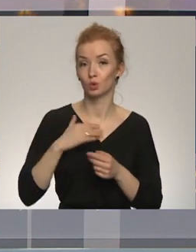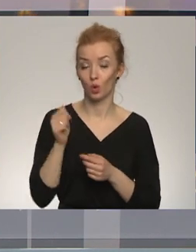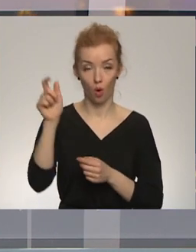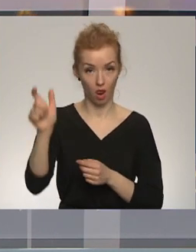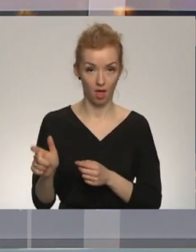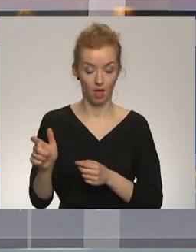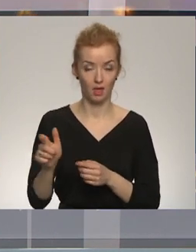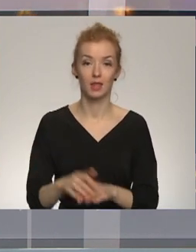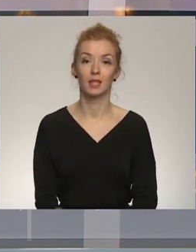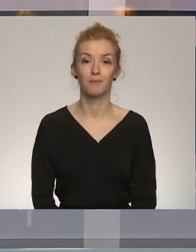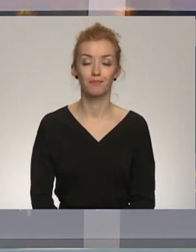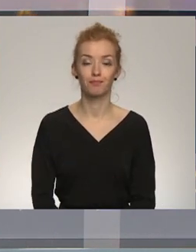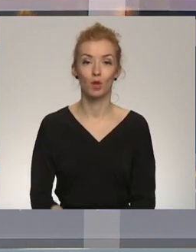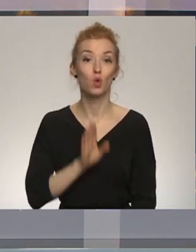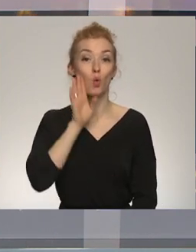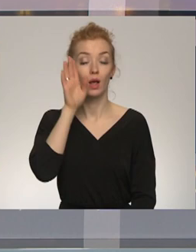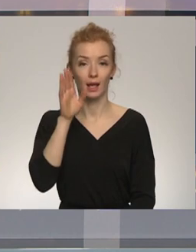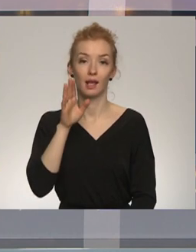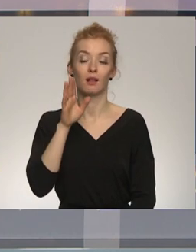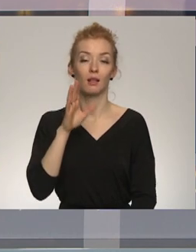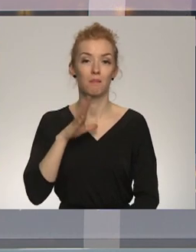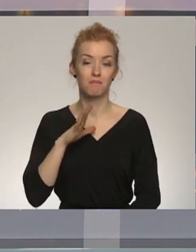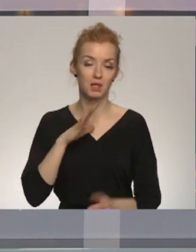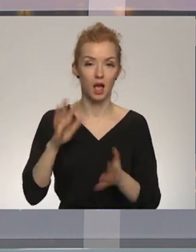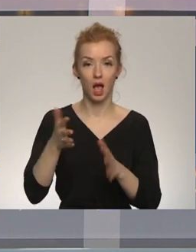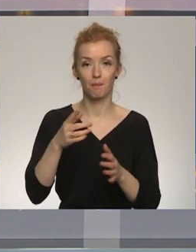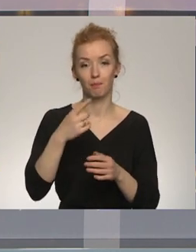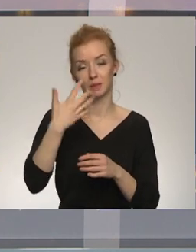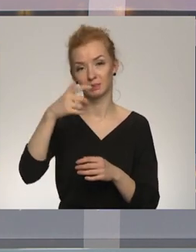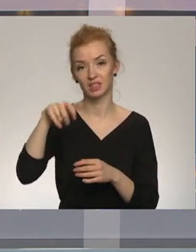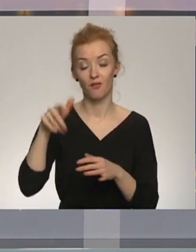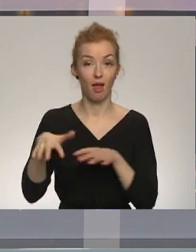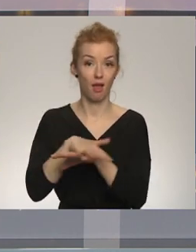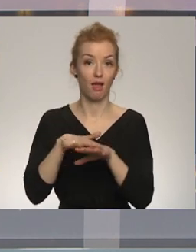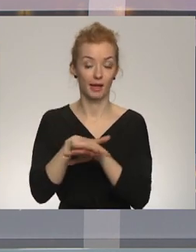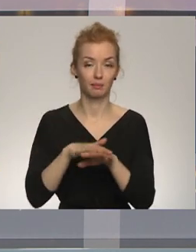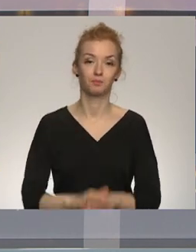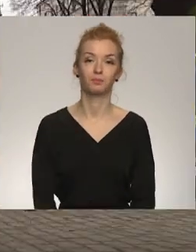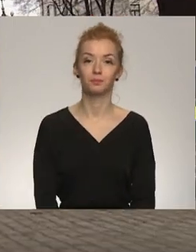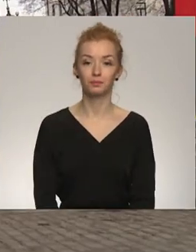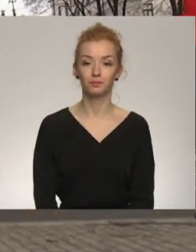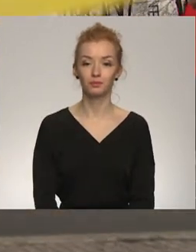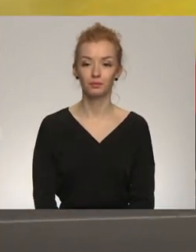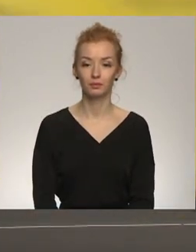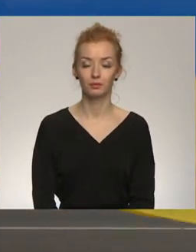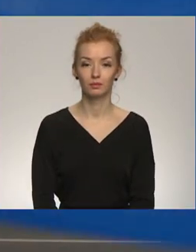vispirms reportāžu par rīta notikumiem pie Krievijas vēstniecības, ka tur bija ap 500 dalībnieku. Turpina Madara Līcīte.